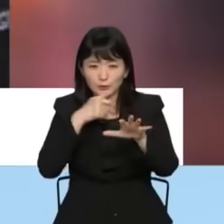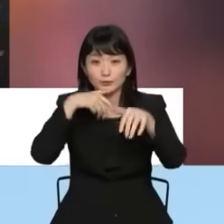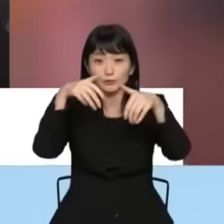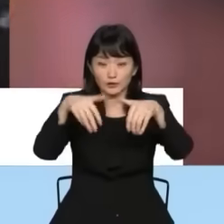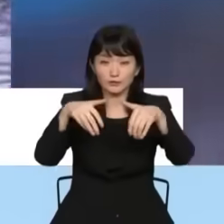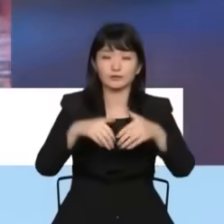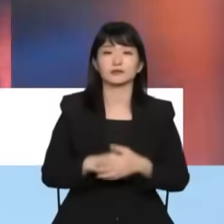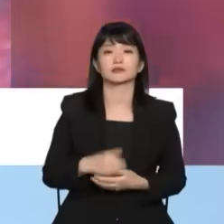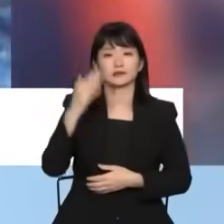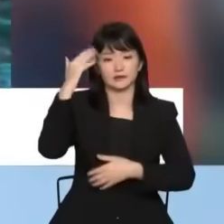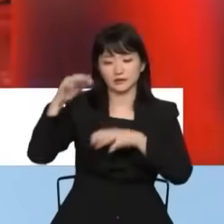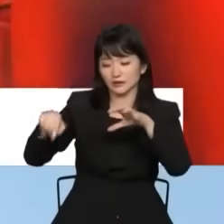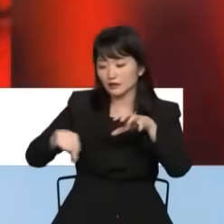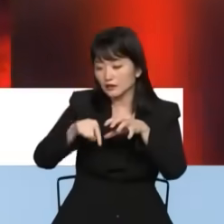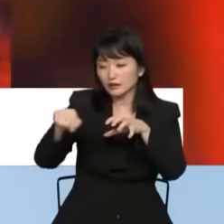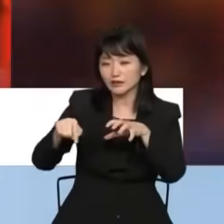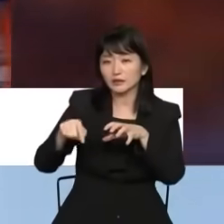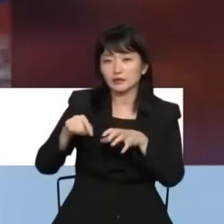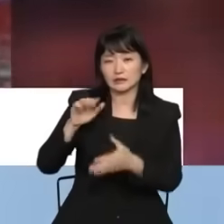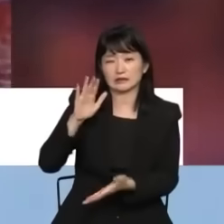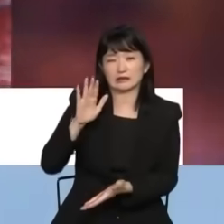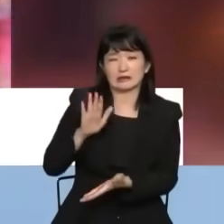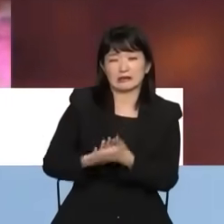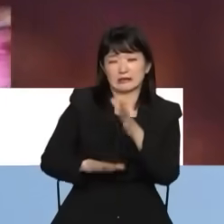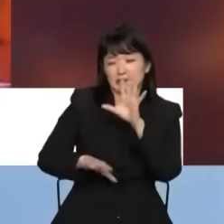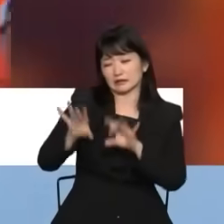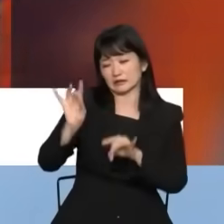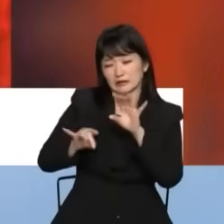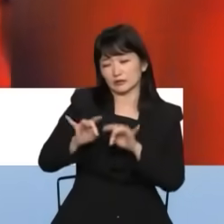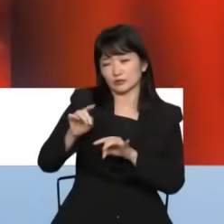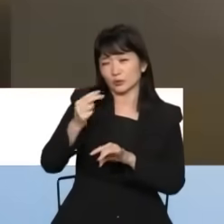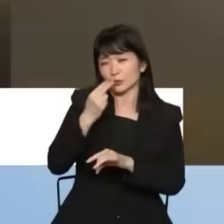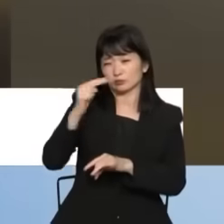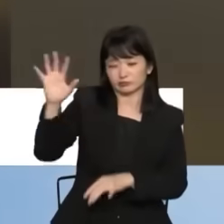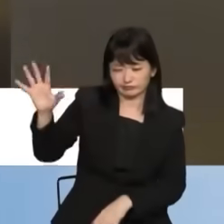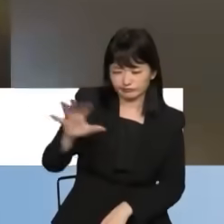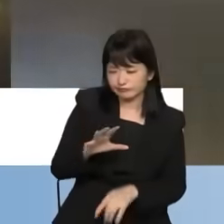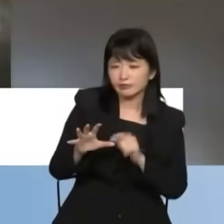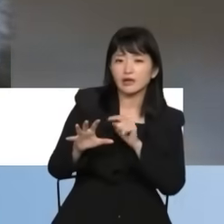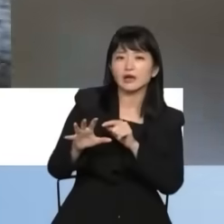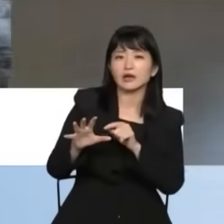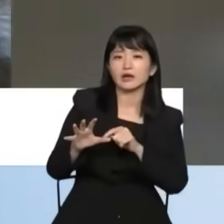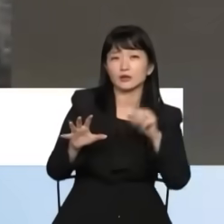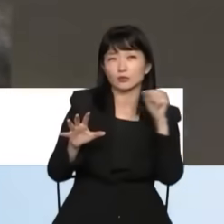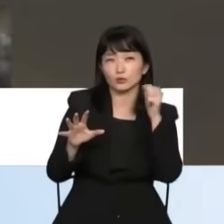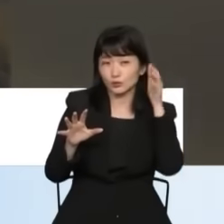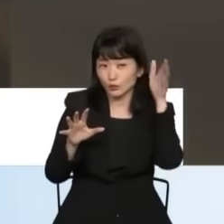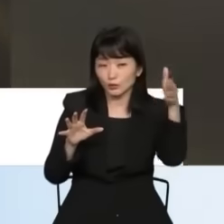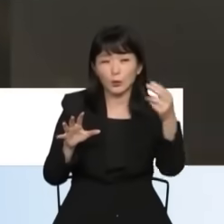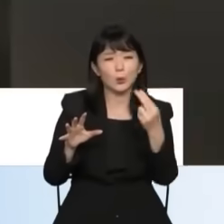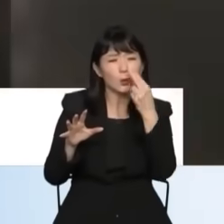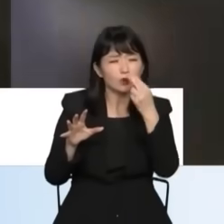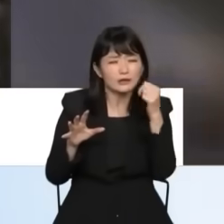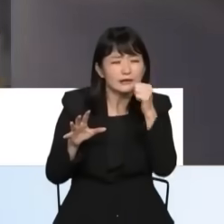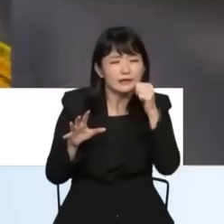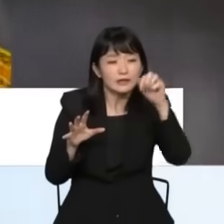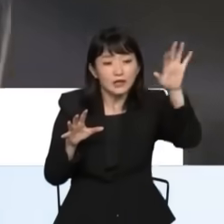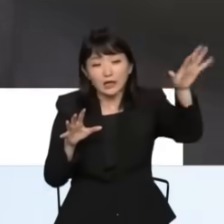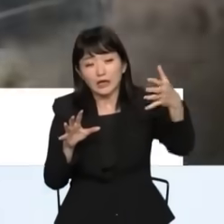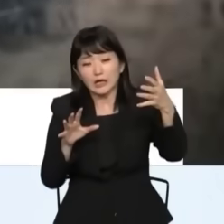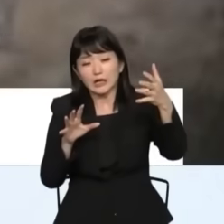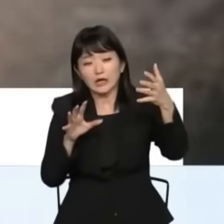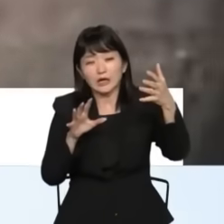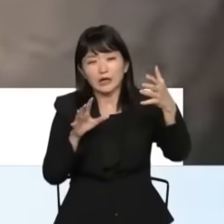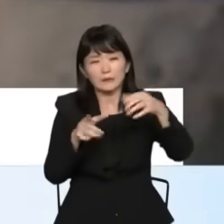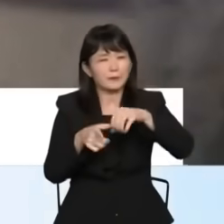우리나라의 덥고 습한 공기가 워낙 오랫동안 너무 막강하게 지배를 했습니다. 그렇기 때문에 북쪽에서 찬 공기가 내려와야 될 시기를 놓치고